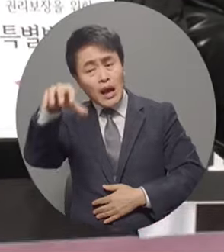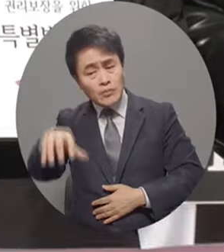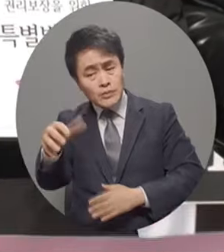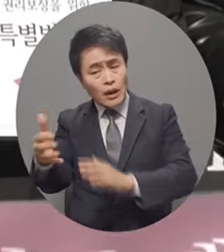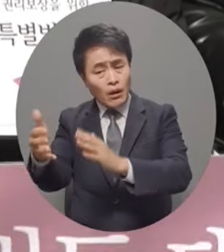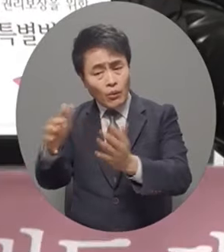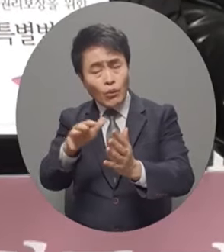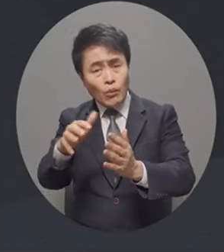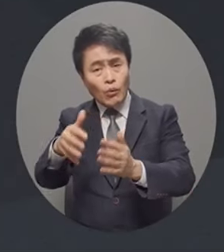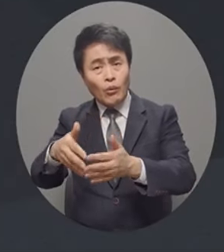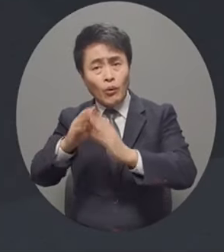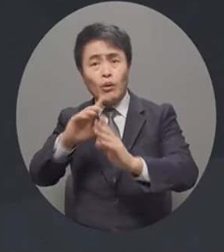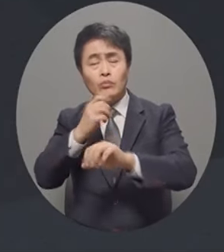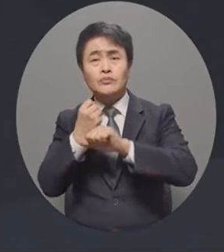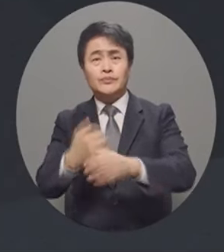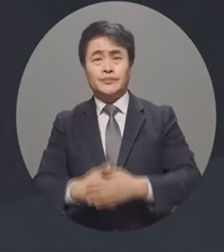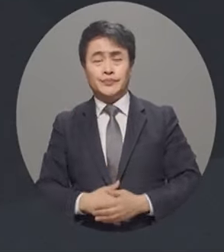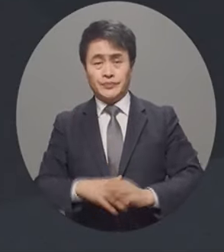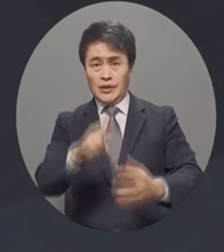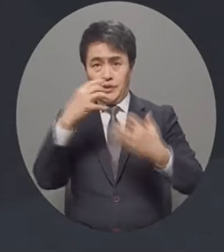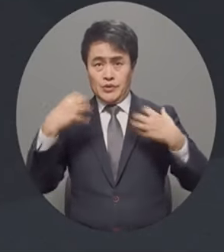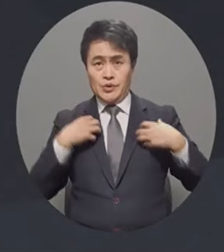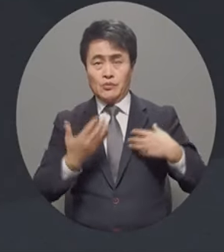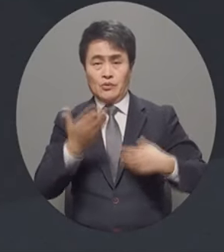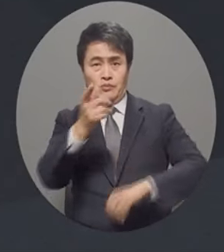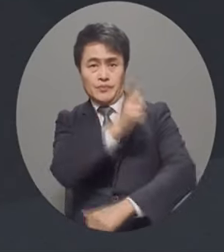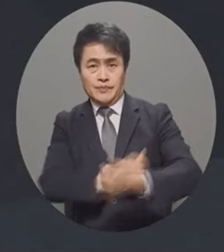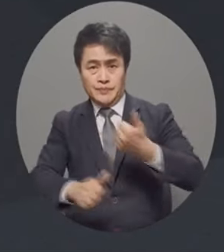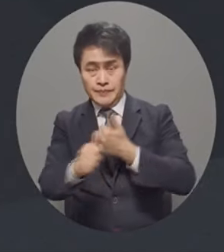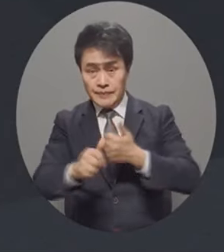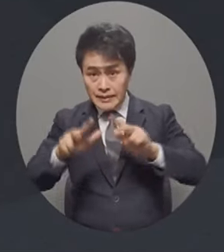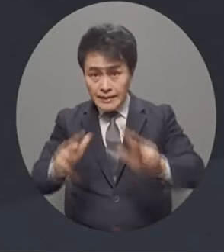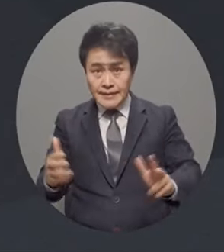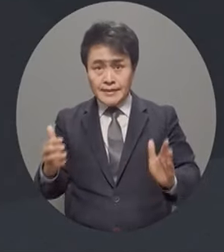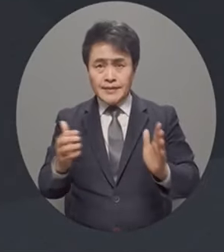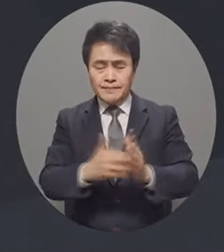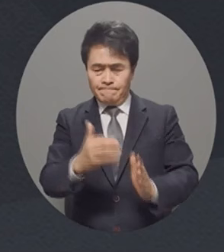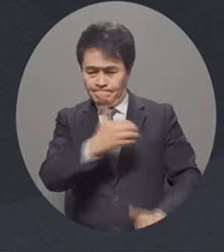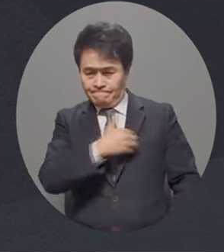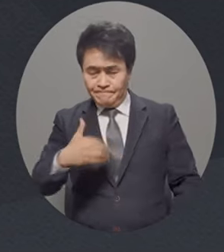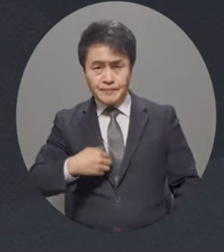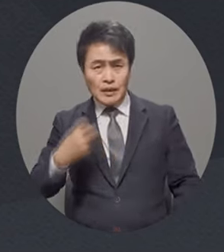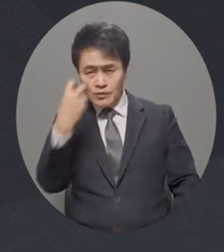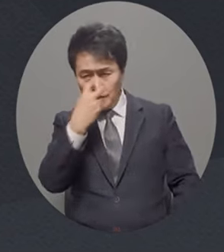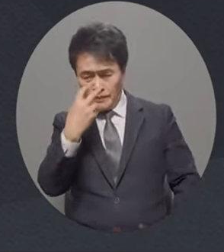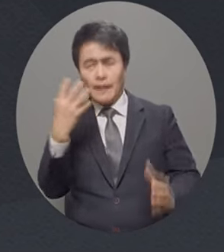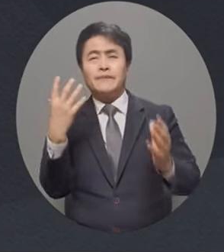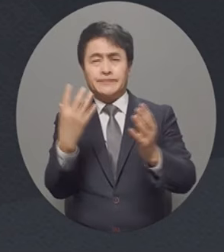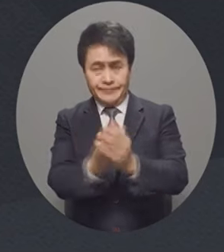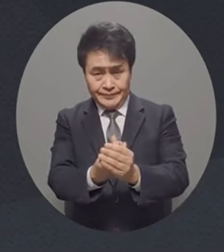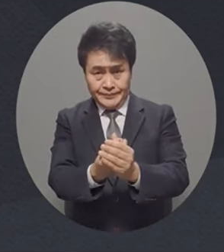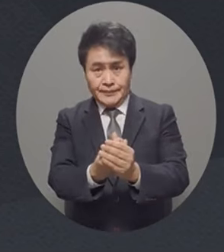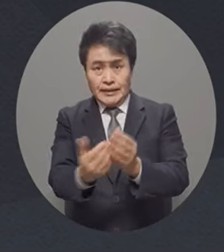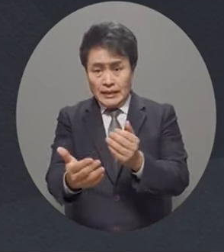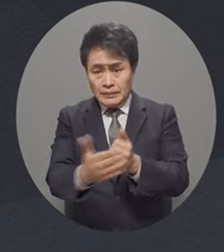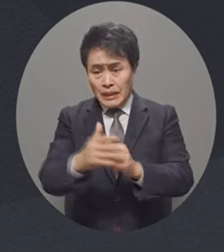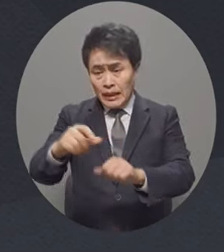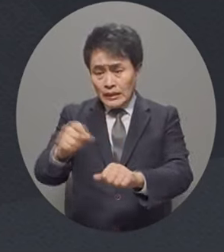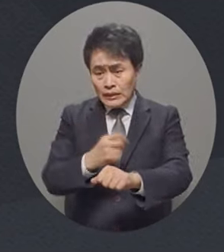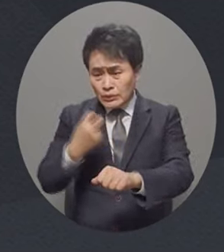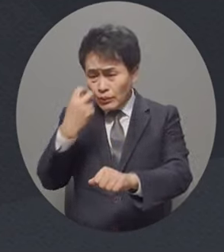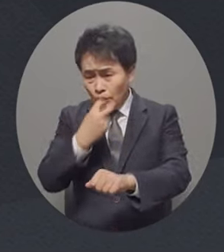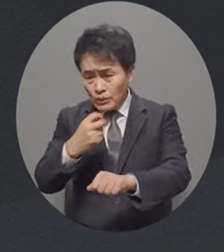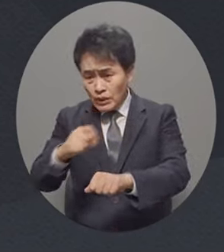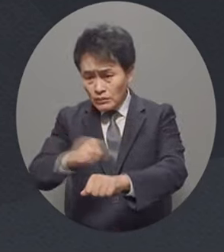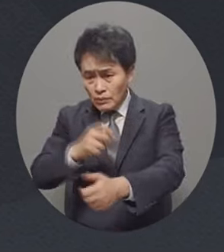것으로 전해졌습니다. 정부 고위 관계자는 지금까지 충분한 조사가 다 이루어진 만큼 특조위 중심의